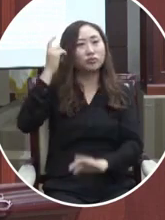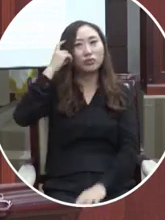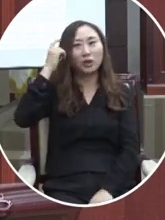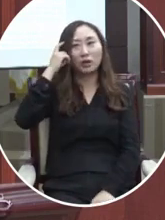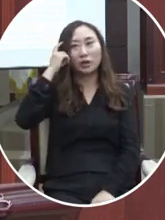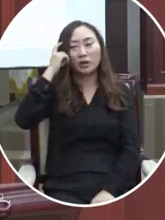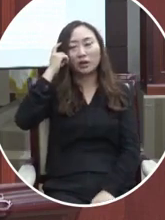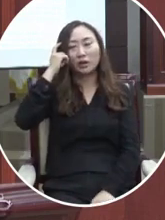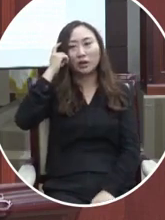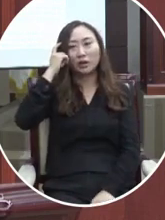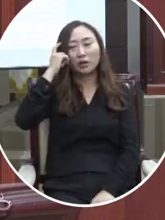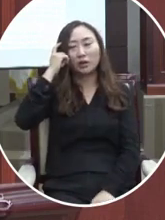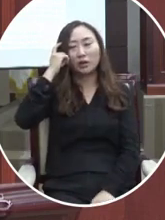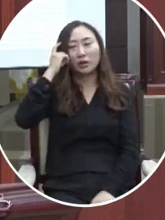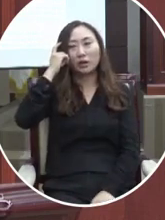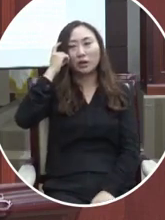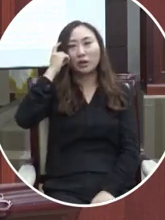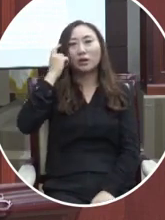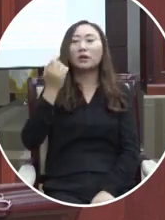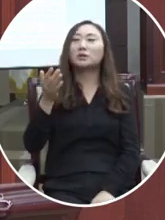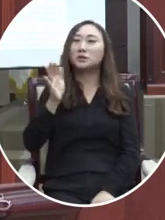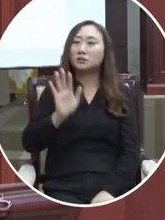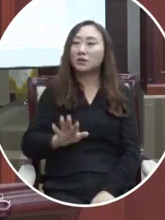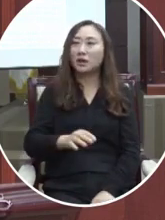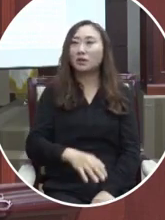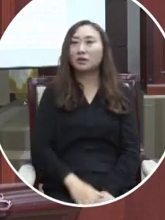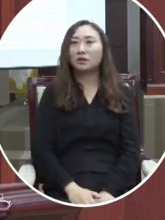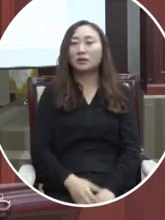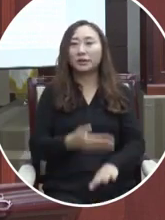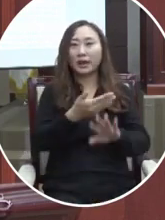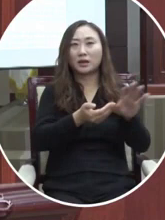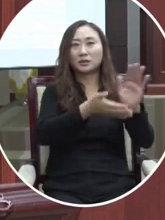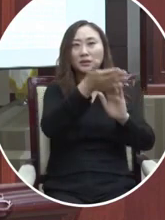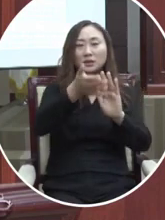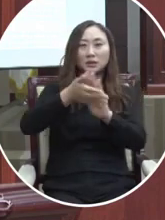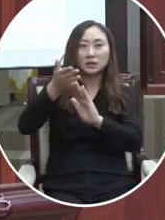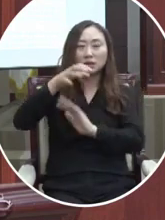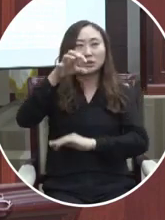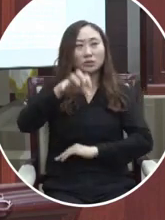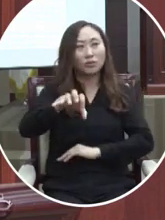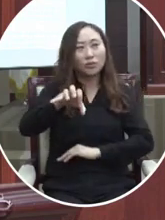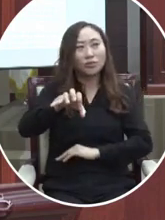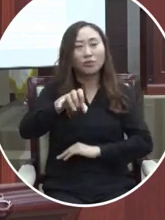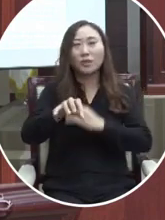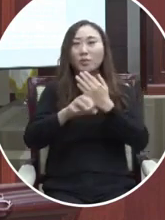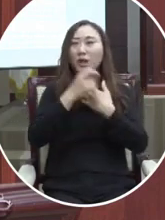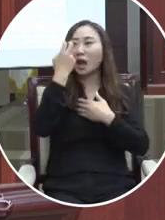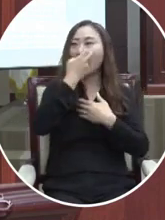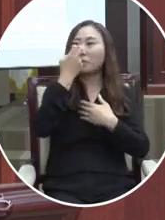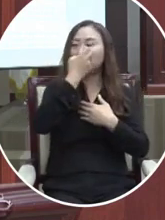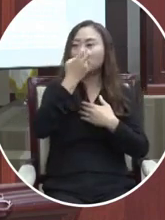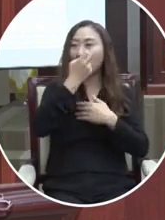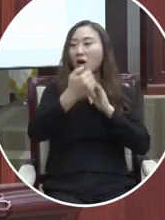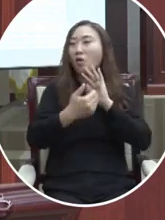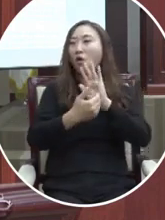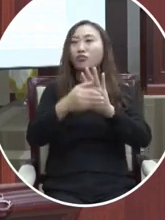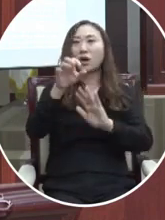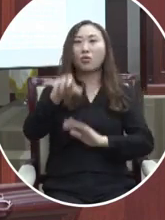없으나 서울교육청 관내에 있는 시립 유치원 중 감사 거부한 유일한 유치원이 되었다고